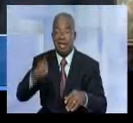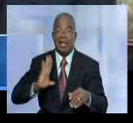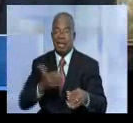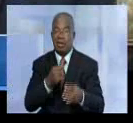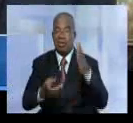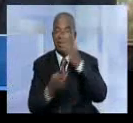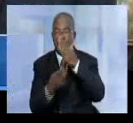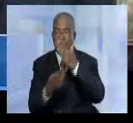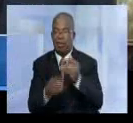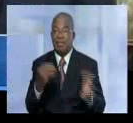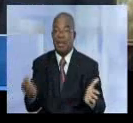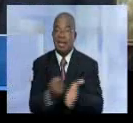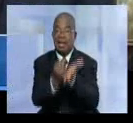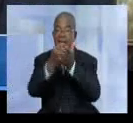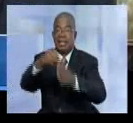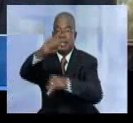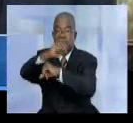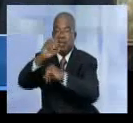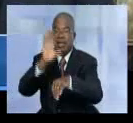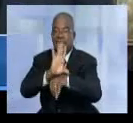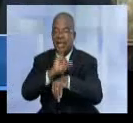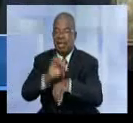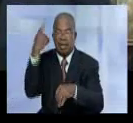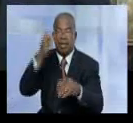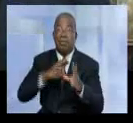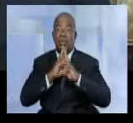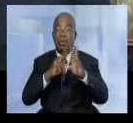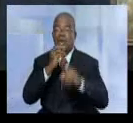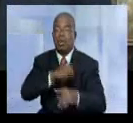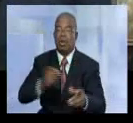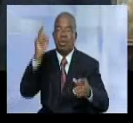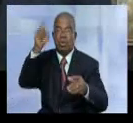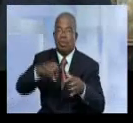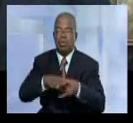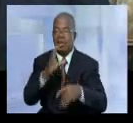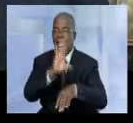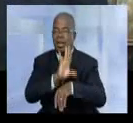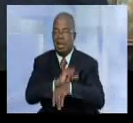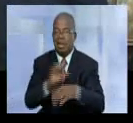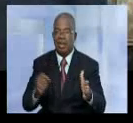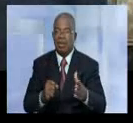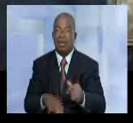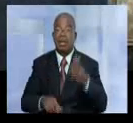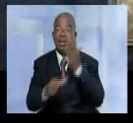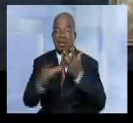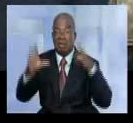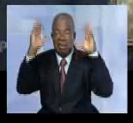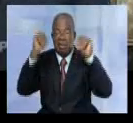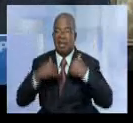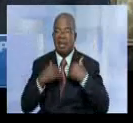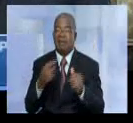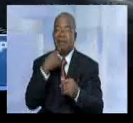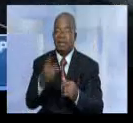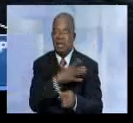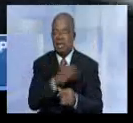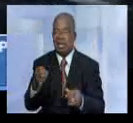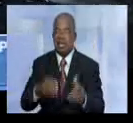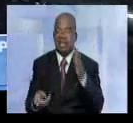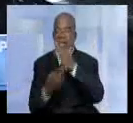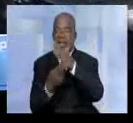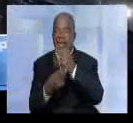d'Ivoire pour essayer de répondre à ses besoins les plus urgents. Monsieur Birama Sidibé a ajouté que son institution est un